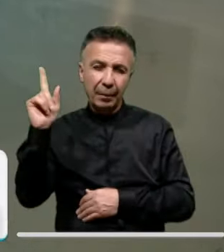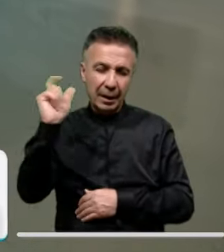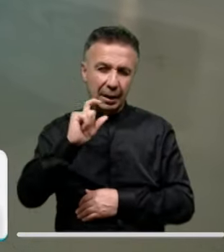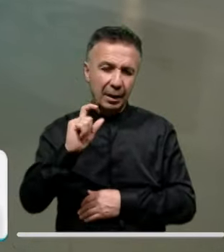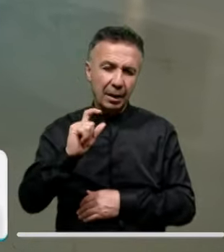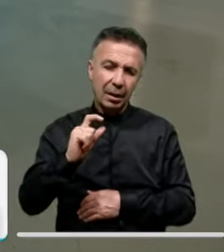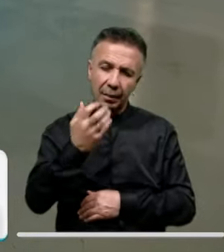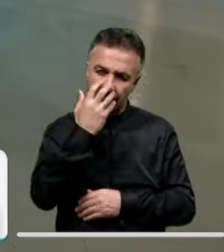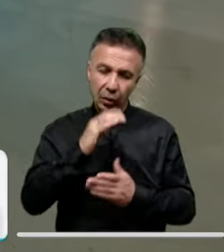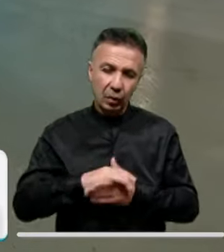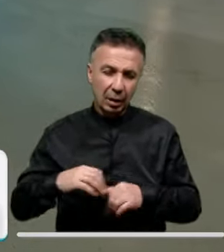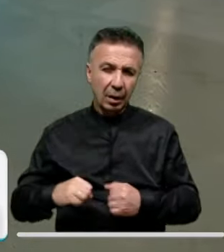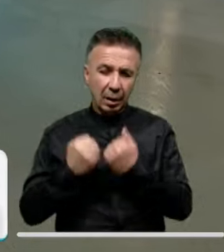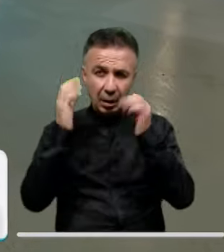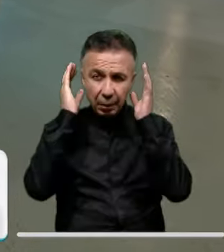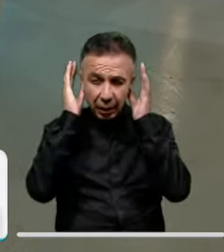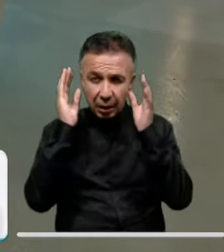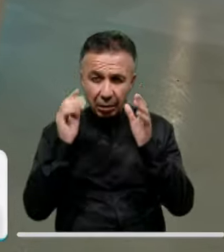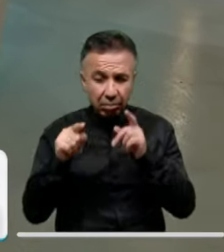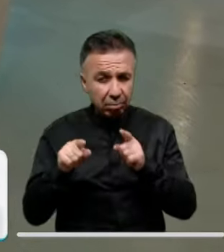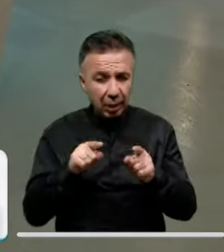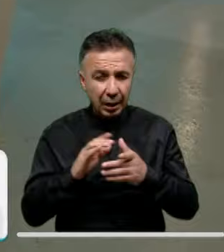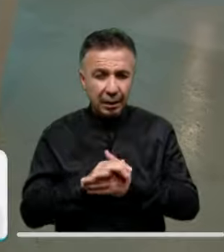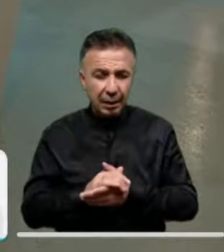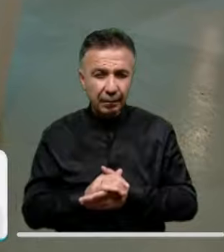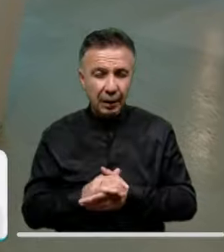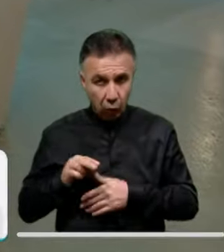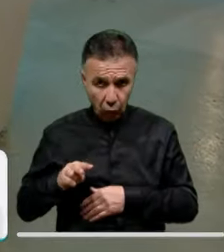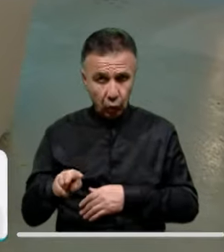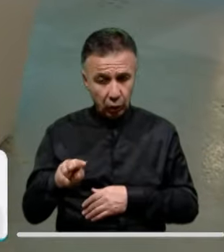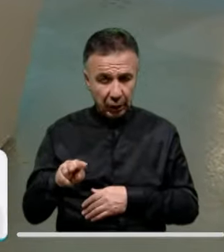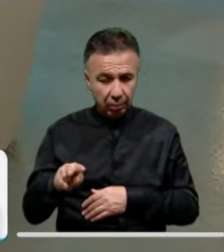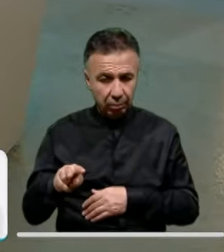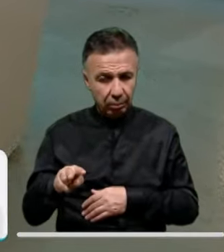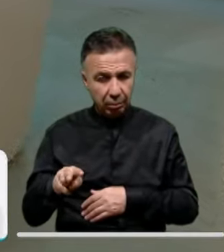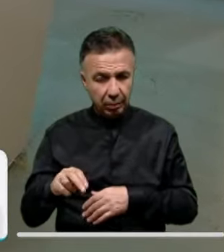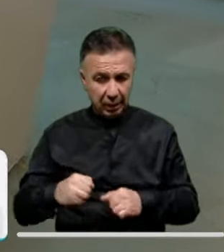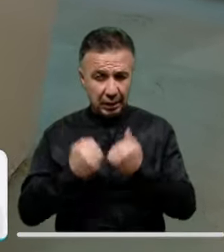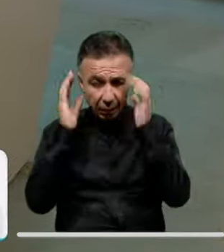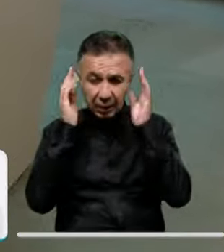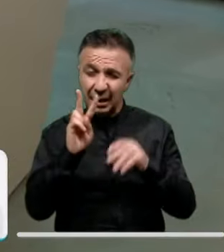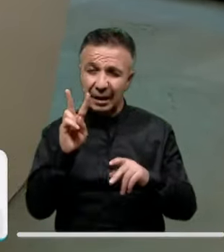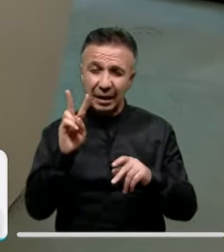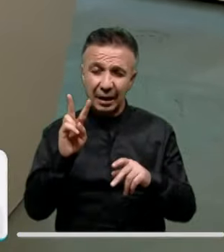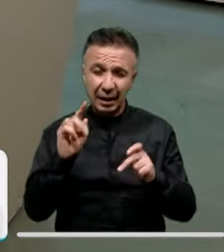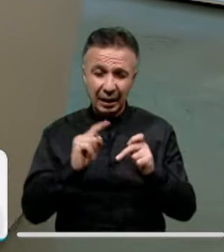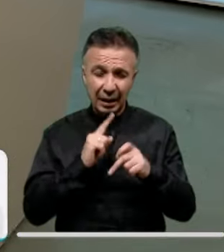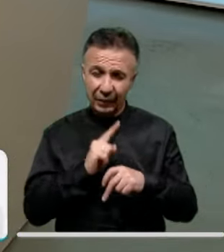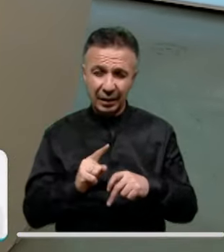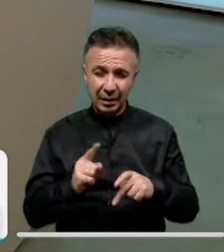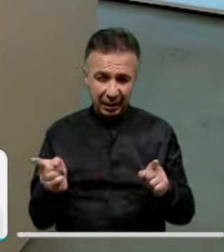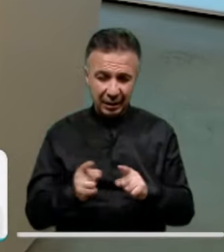mukimiz. Evet. Kazaya kalan namaz hangi karakterde kazaya kaldı? Seferde. İki rekat olarak kaza edilecek.